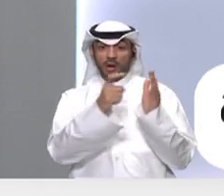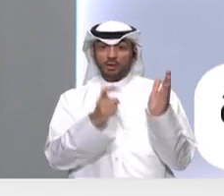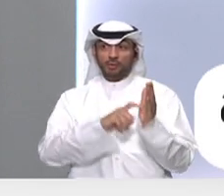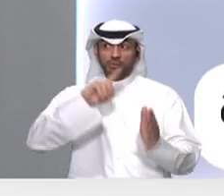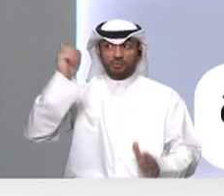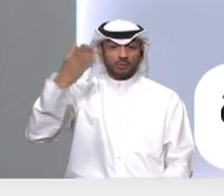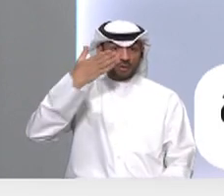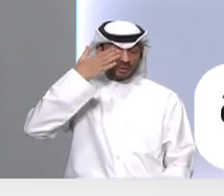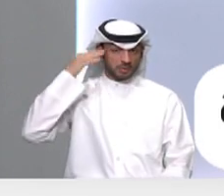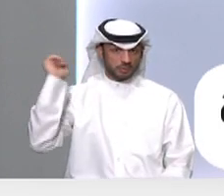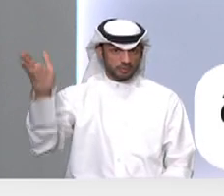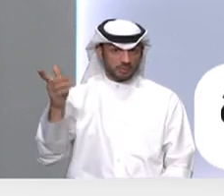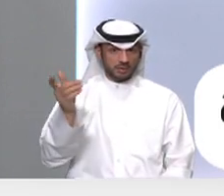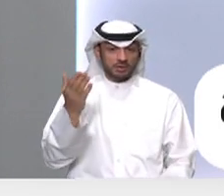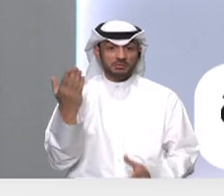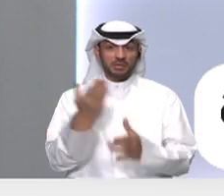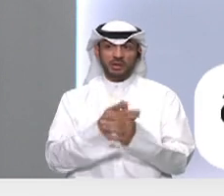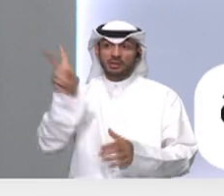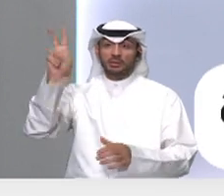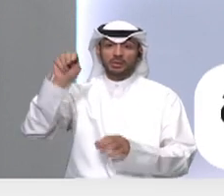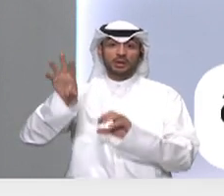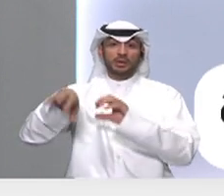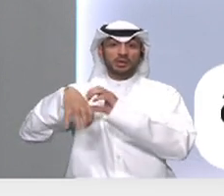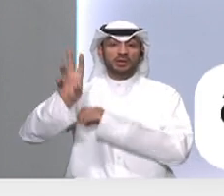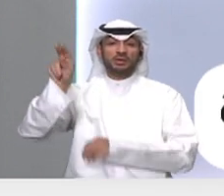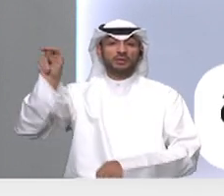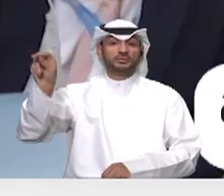ويضعف مصداقيه المؤسسات